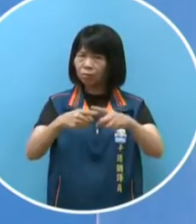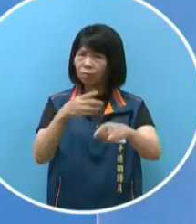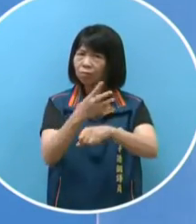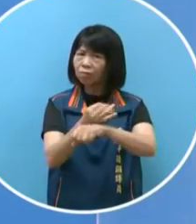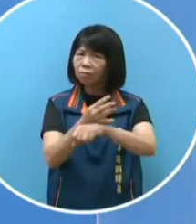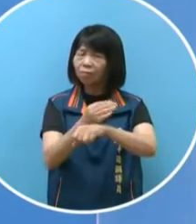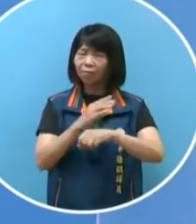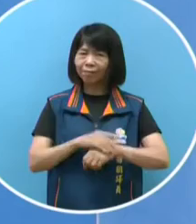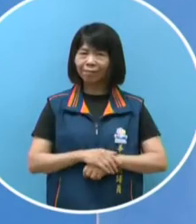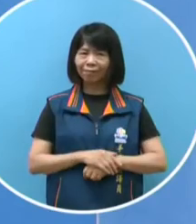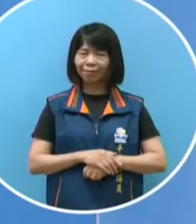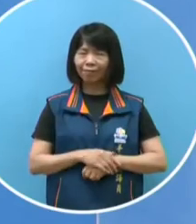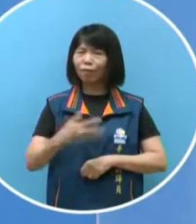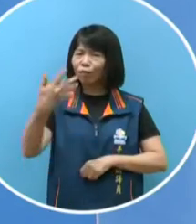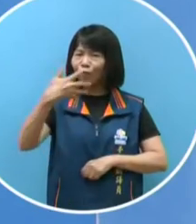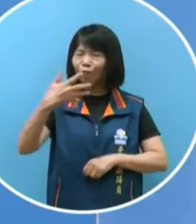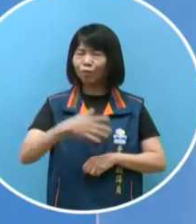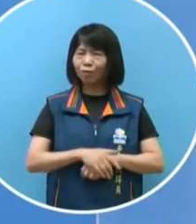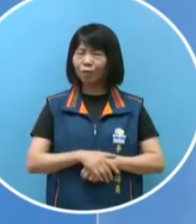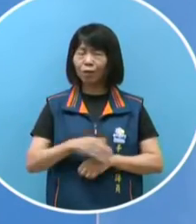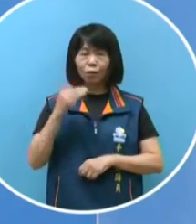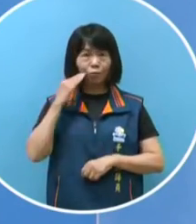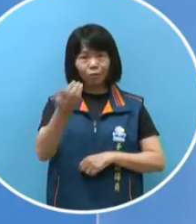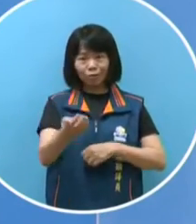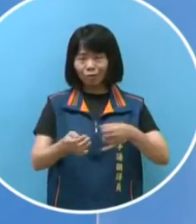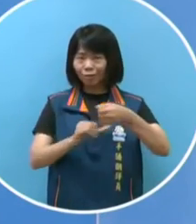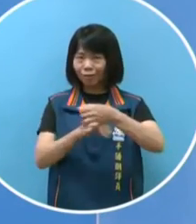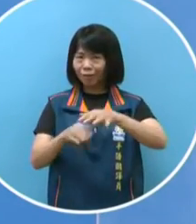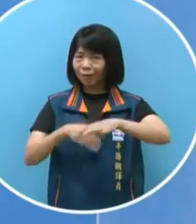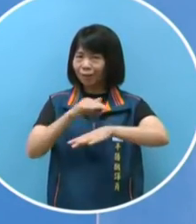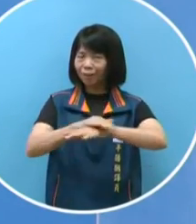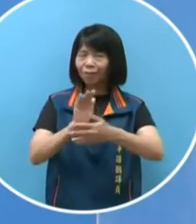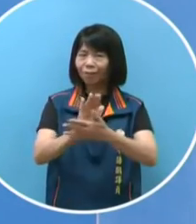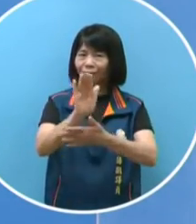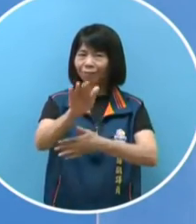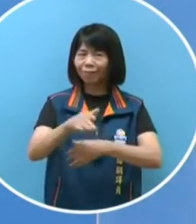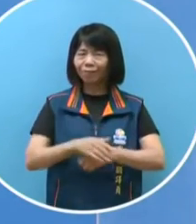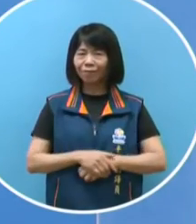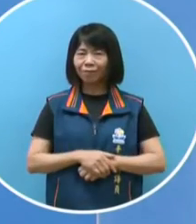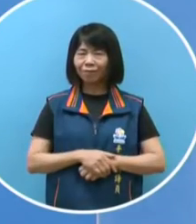其实当你预约成功之后，